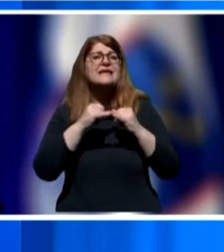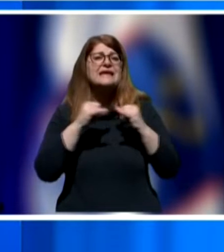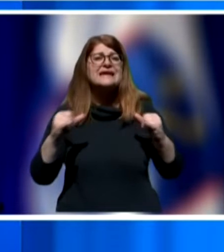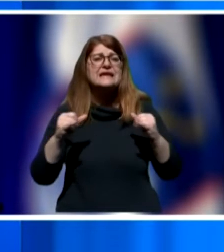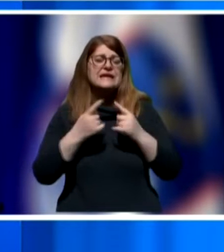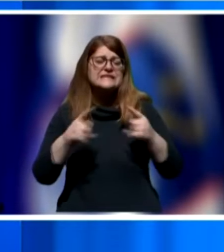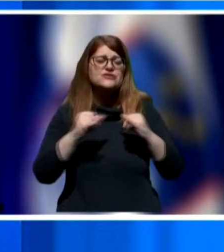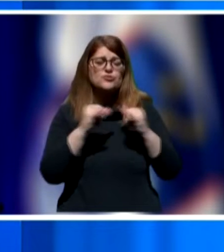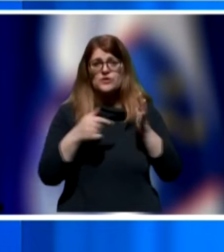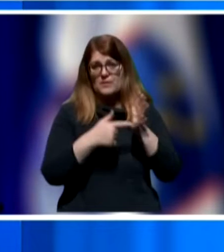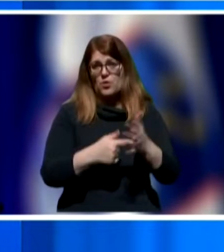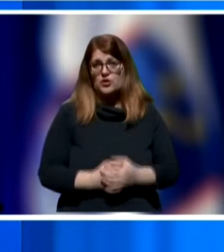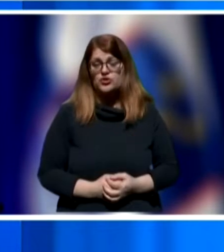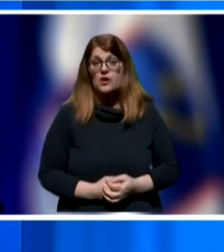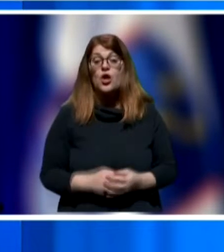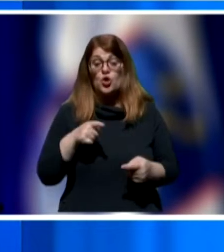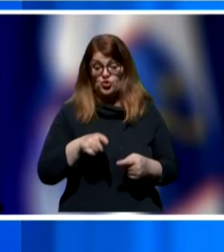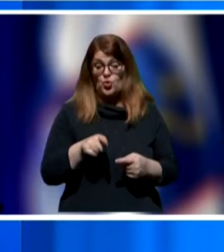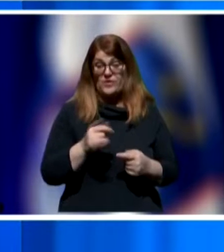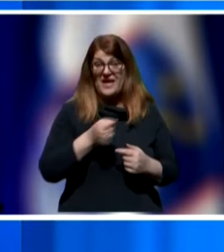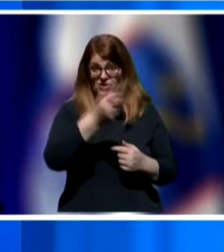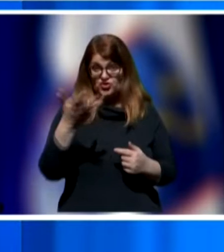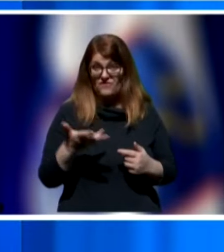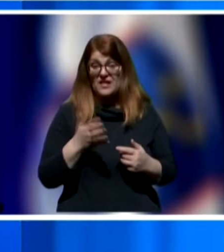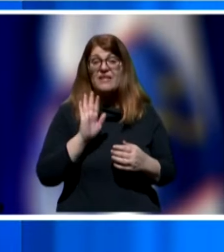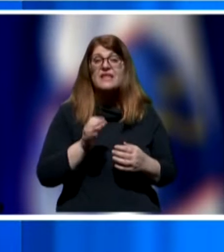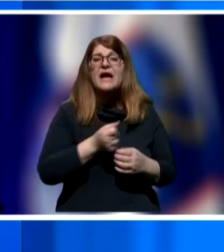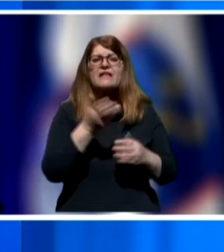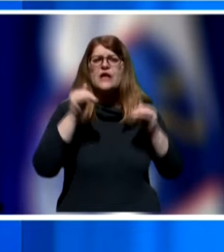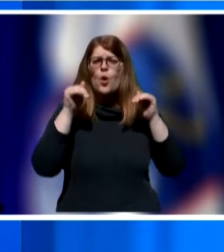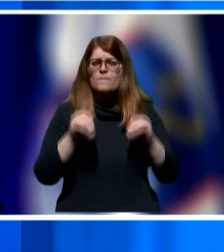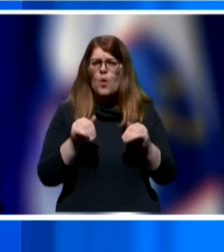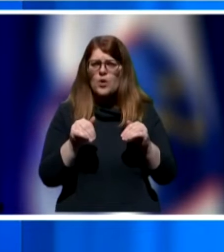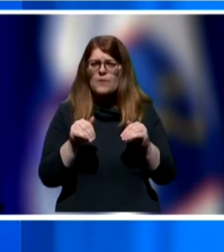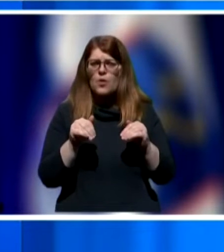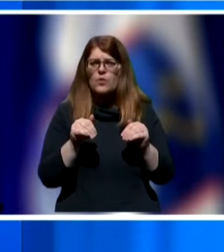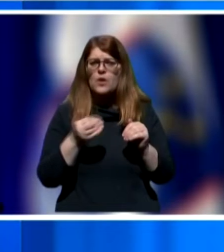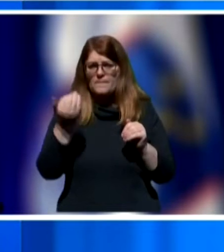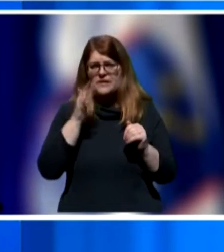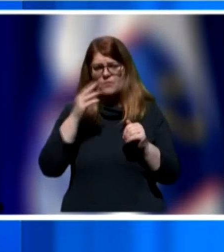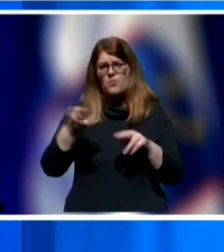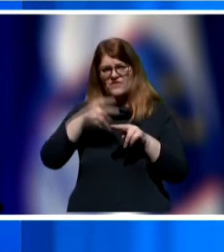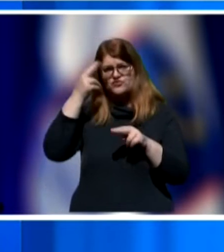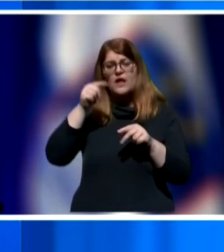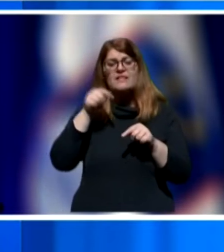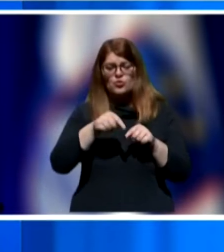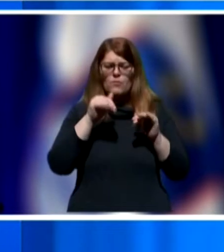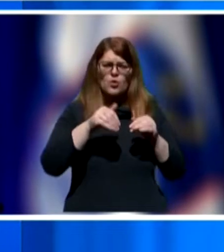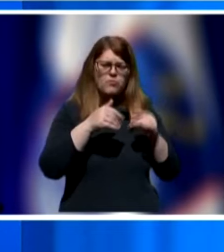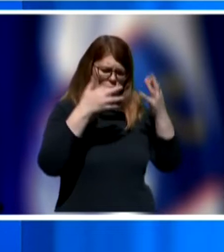pokažejo. To je tista številka, na katero moramo, predno bomo vedeli več, računati,